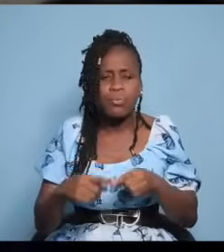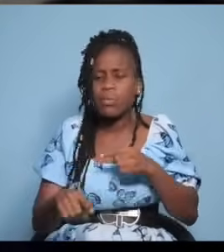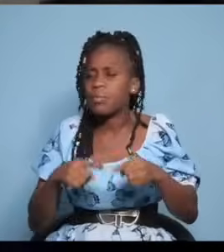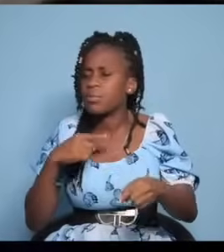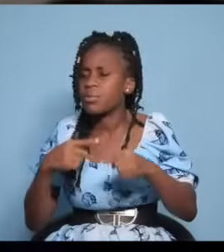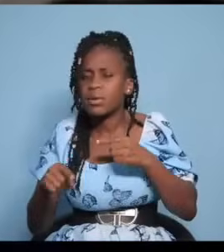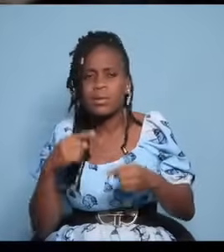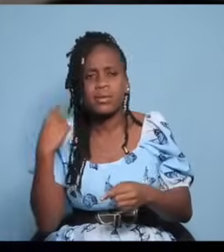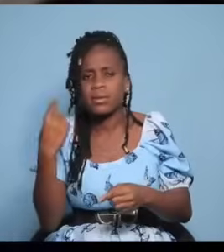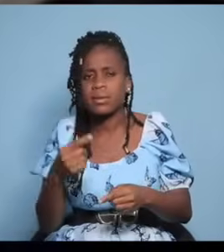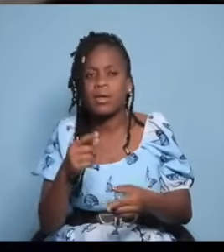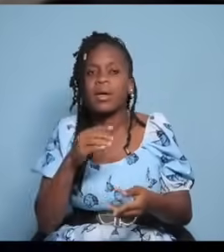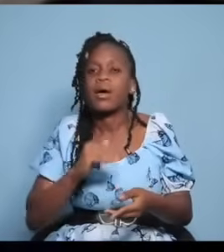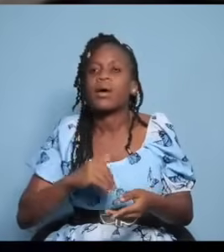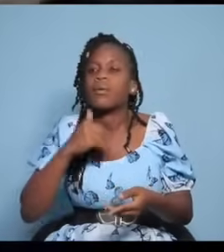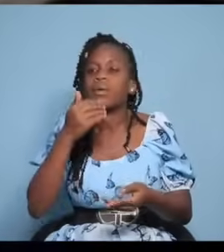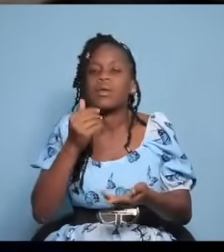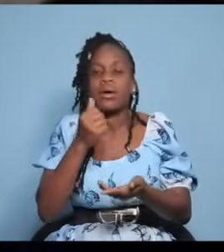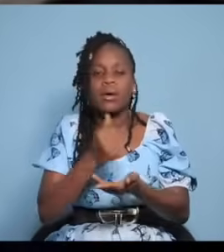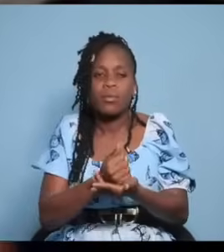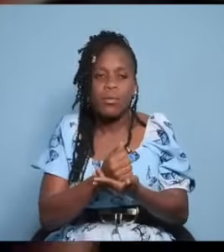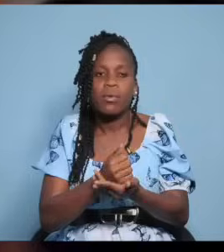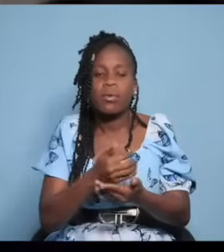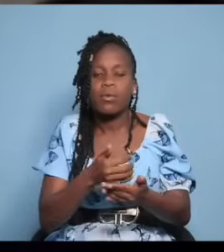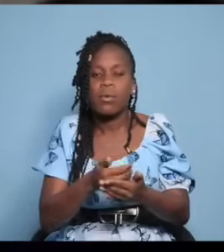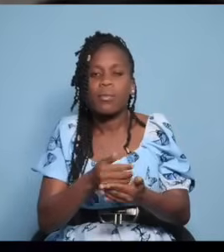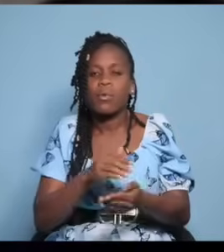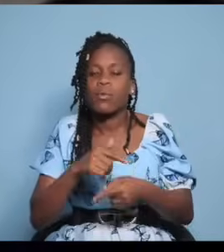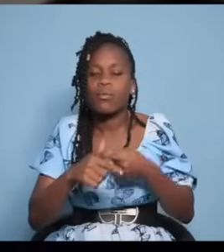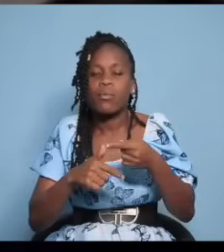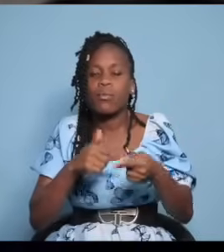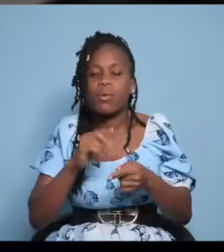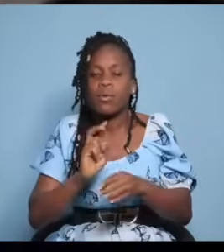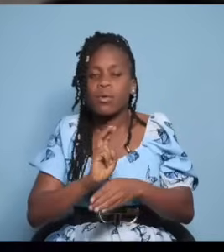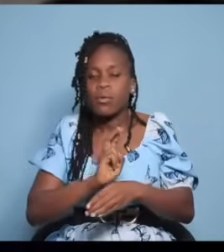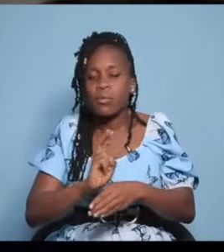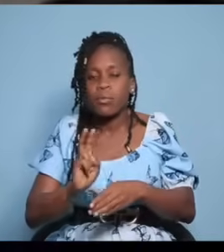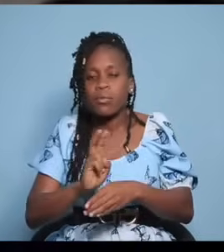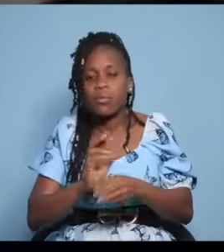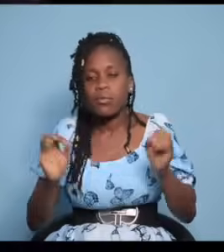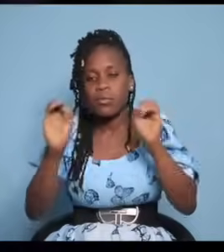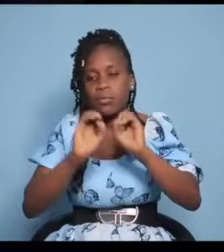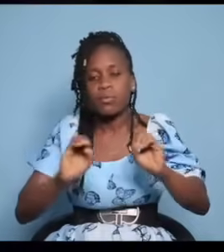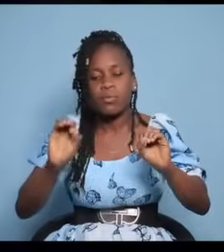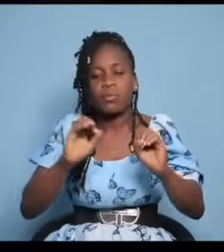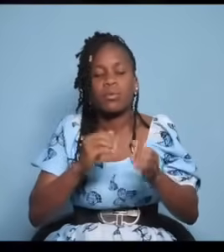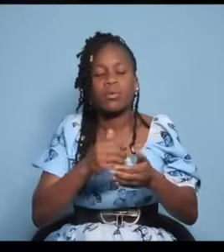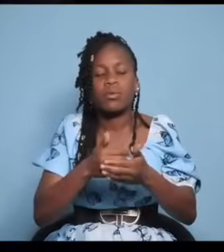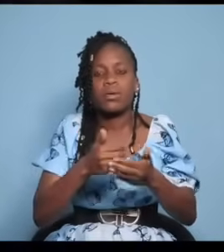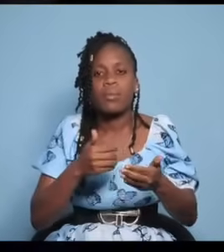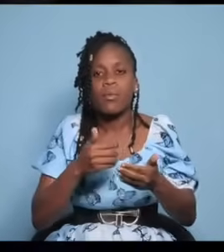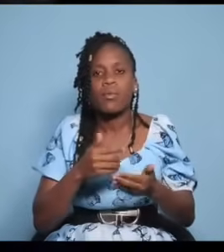kwamba ngoja tu tuache, yani waache kumlinda, kwa sababu yeye mwenyewe huyo John Garang ameaminisha watu